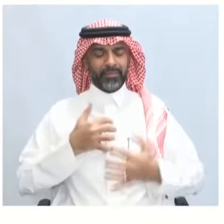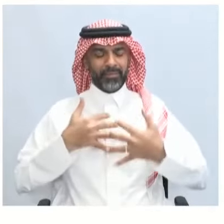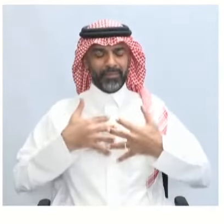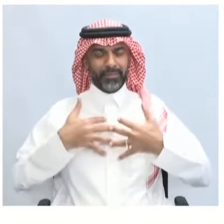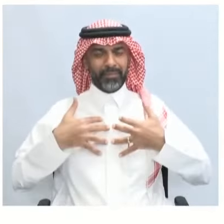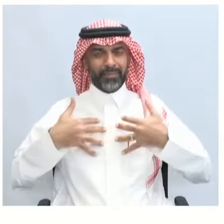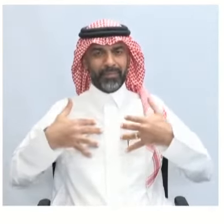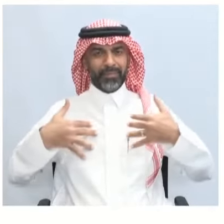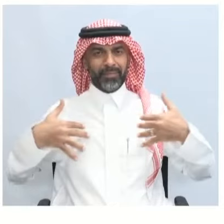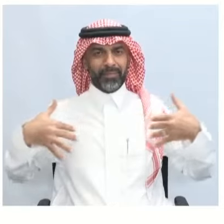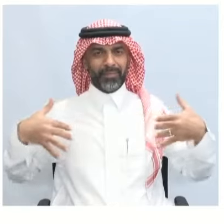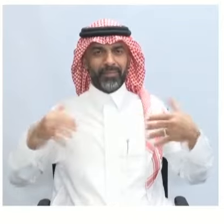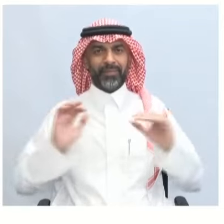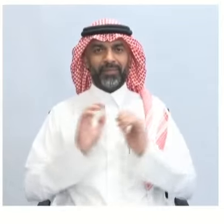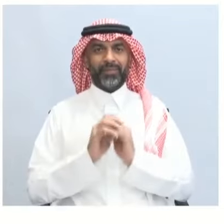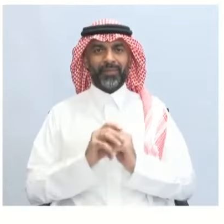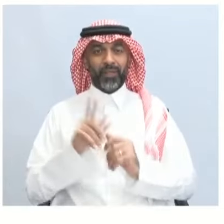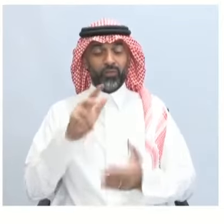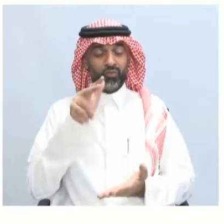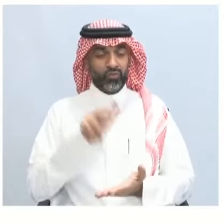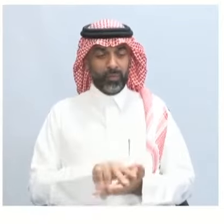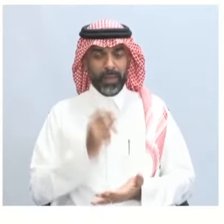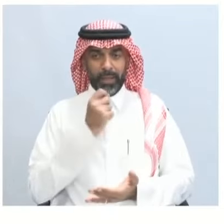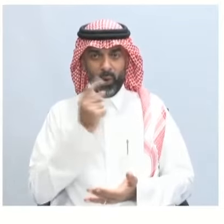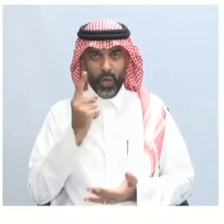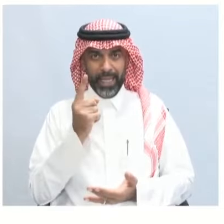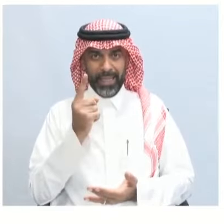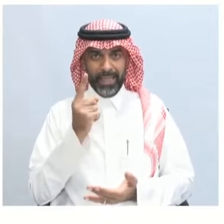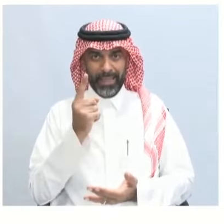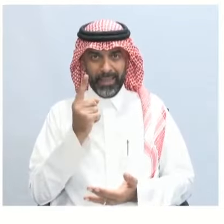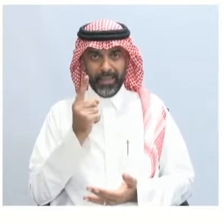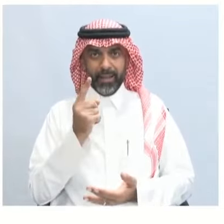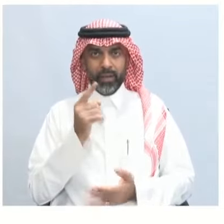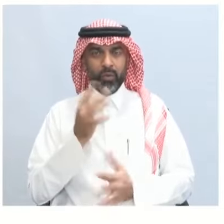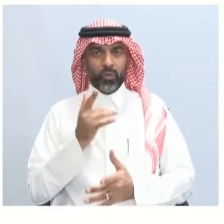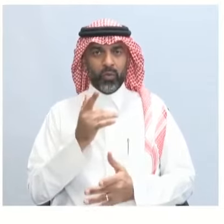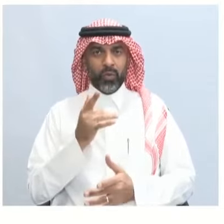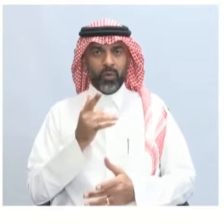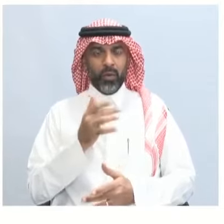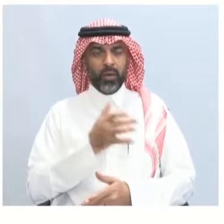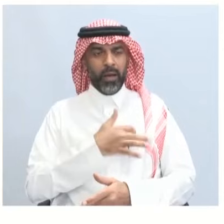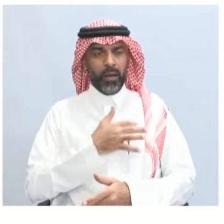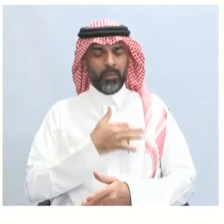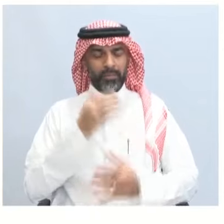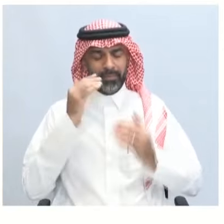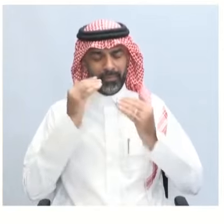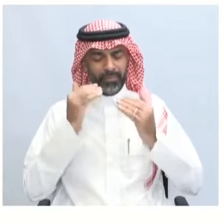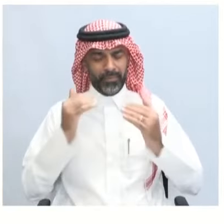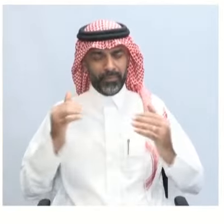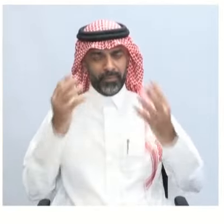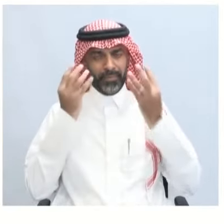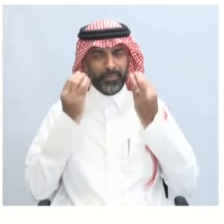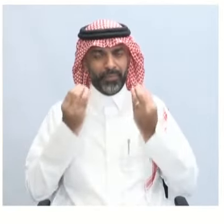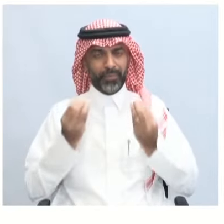النتائج في تطبيق التوحيد وتحقيق التوحيد على الفرد انه يطمئن قلبه وان صدره